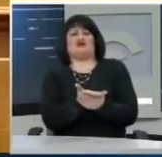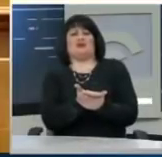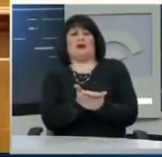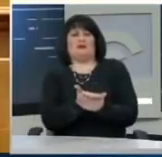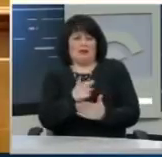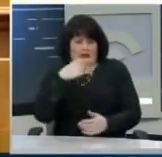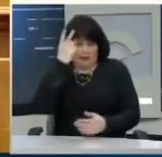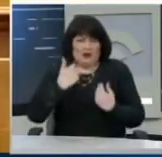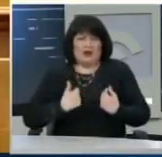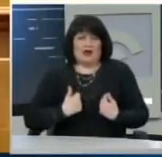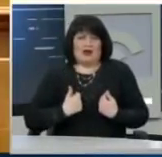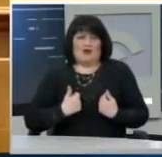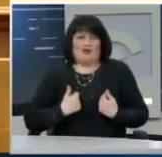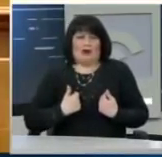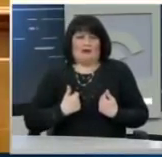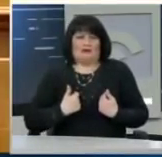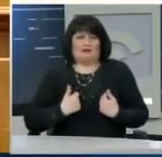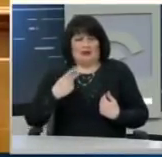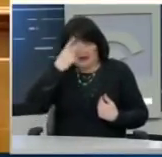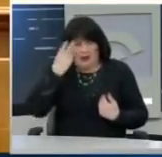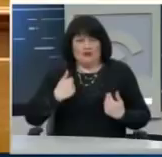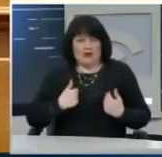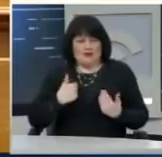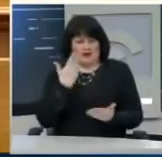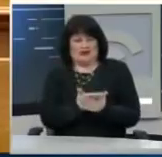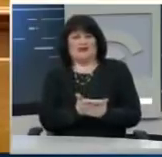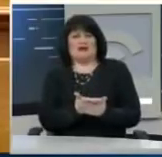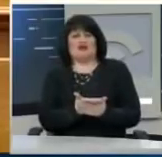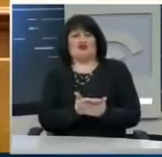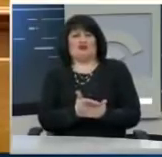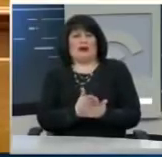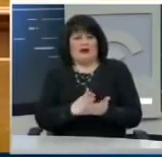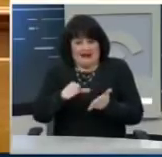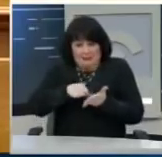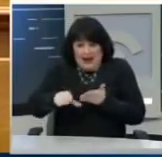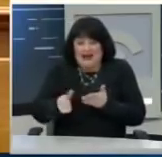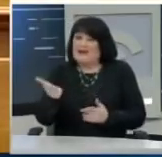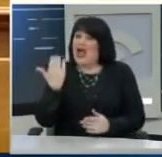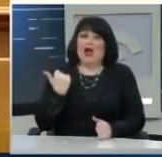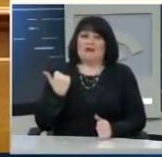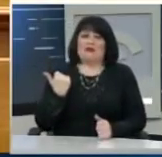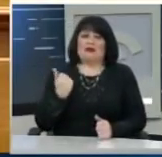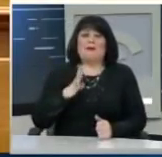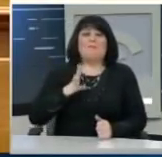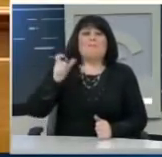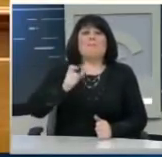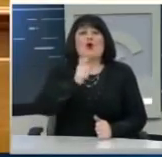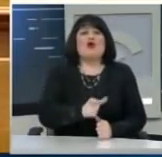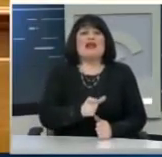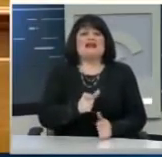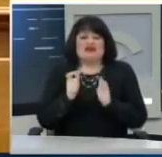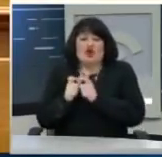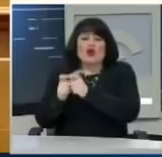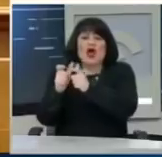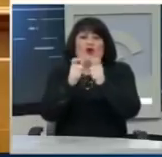απαράγραπτες αξιώσεις της χώρας μας και τις απαράγραπτες αξιώσεις των πολιτών μας από τα μαρτυρικά χωριά